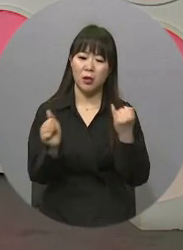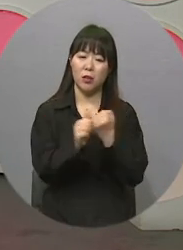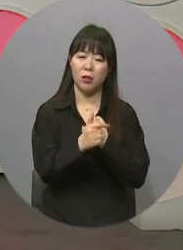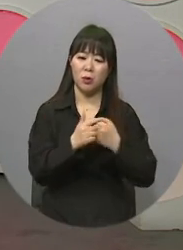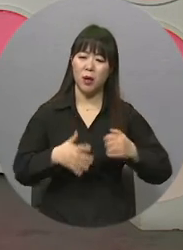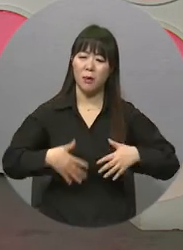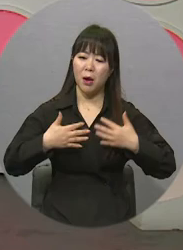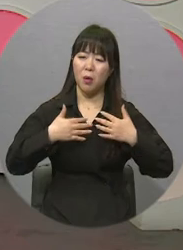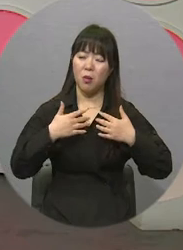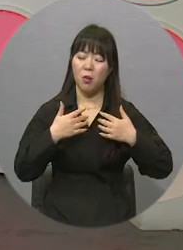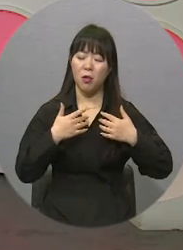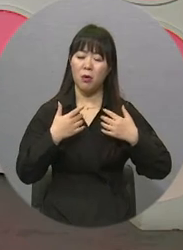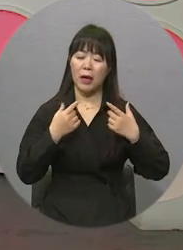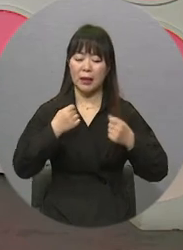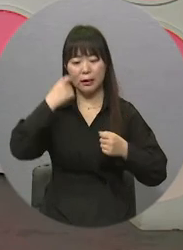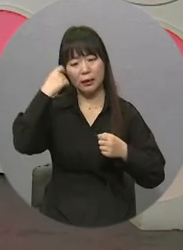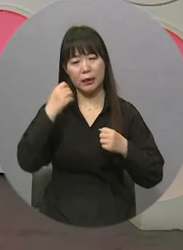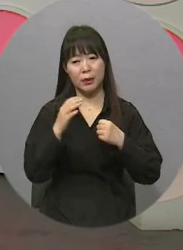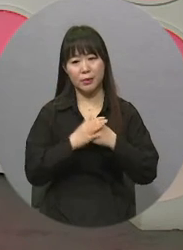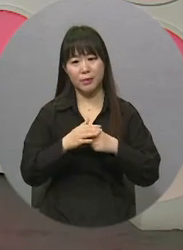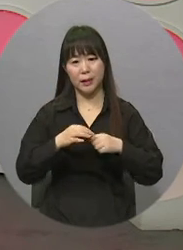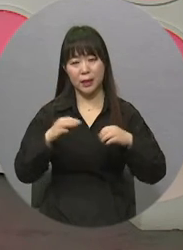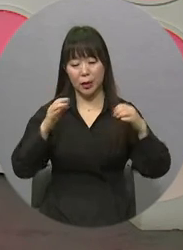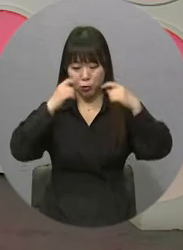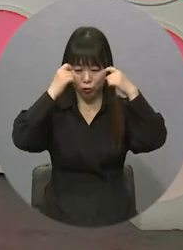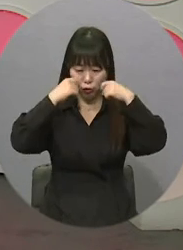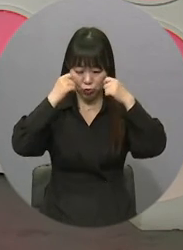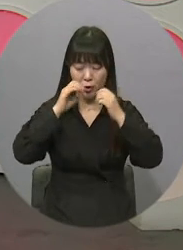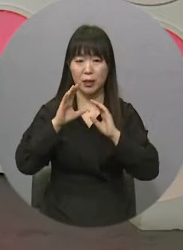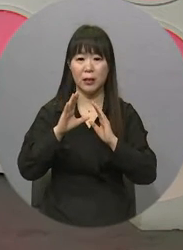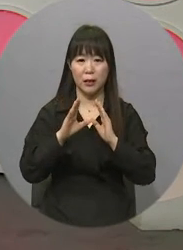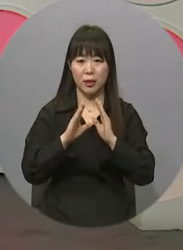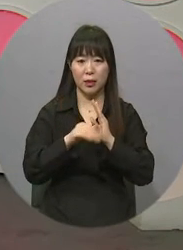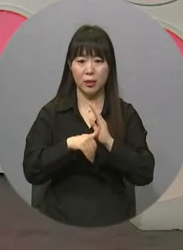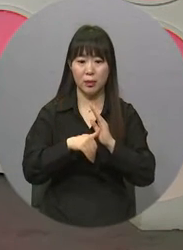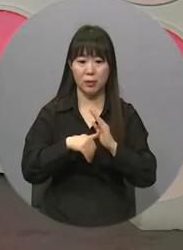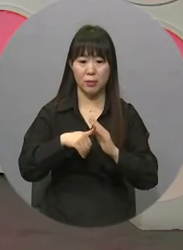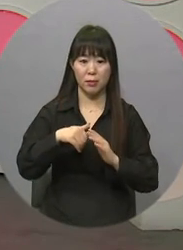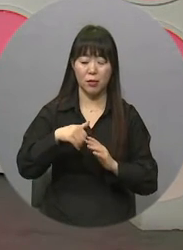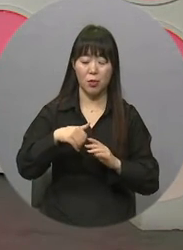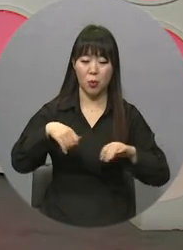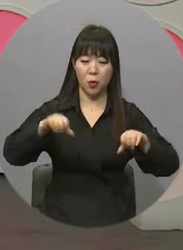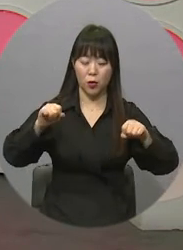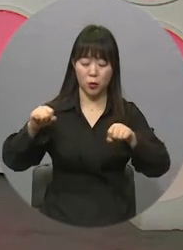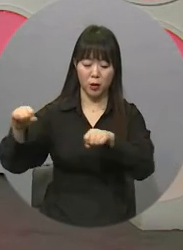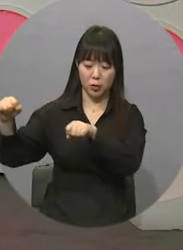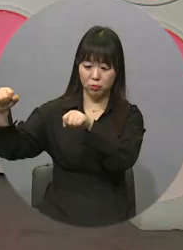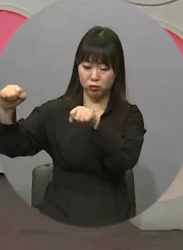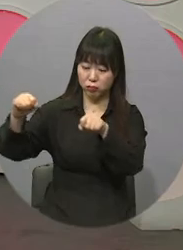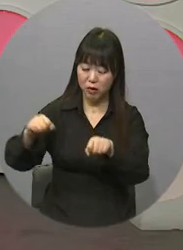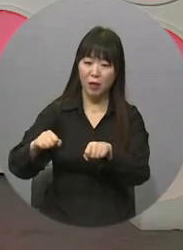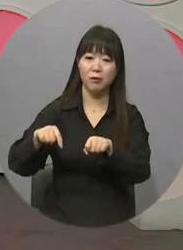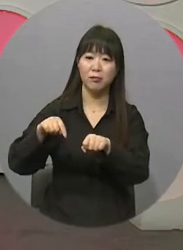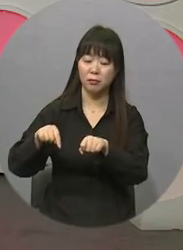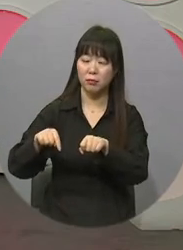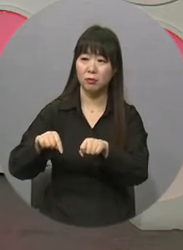서두르는 것 같아 잠시 울고 있던 그때 내 앞에 오토바이가 멈춰